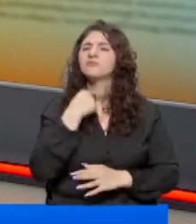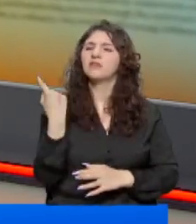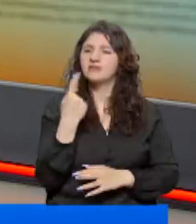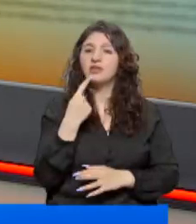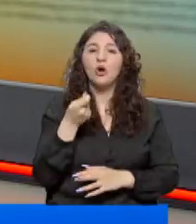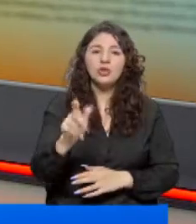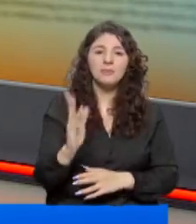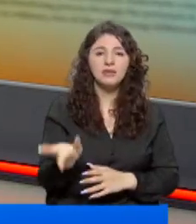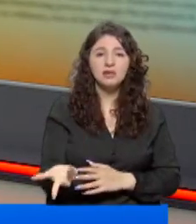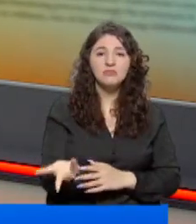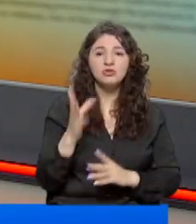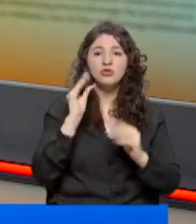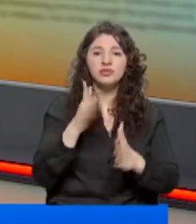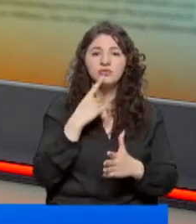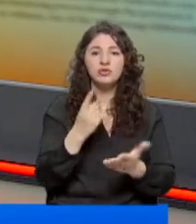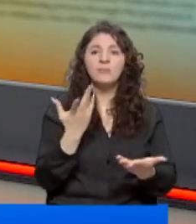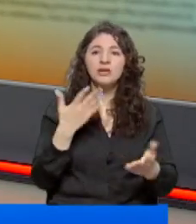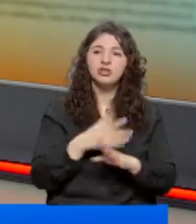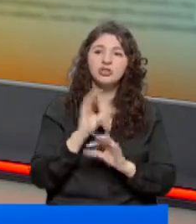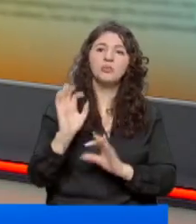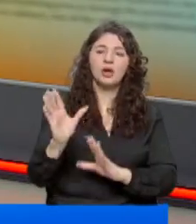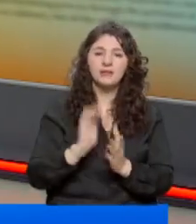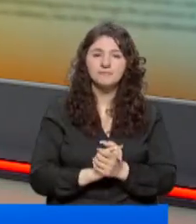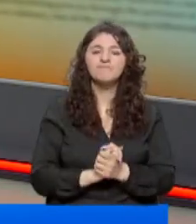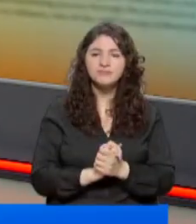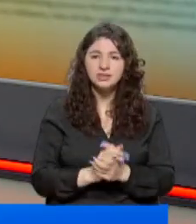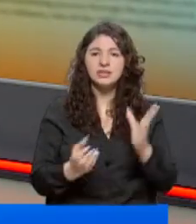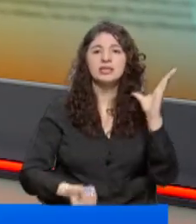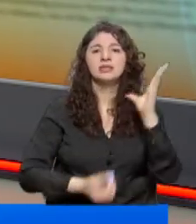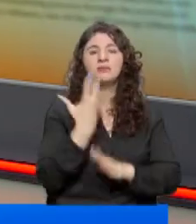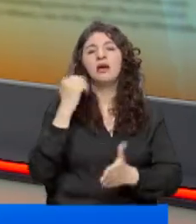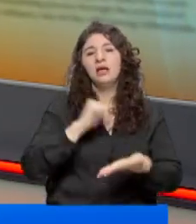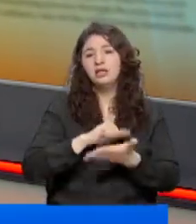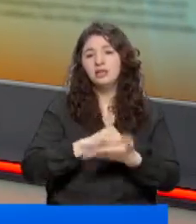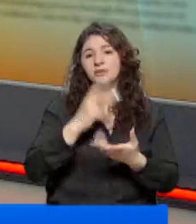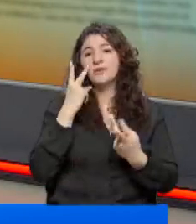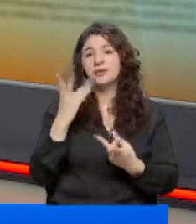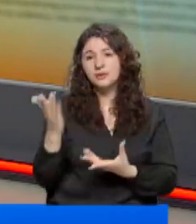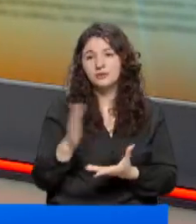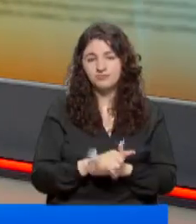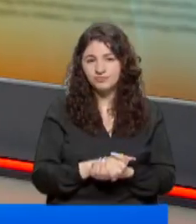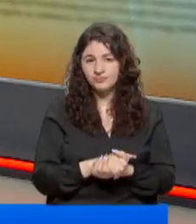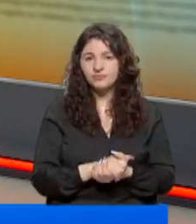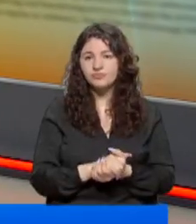hakları ödenmeli Bunu da çok sevdik ama maalesef gerçek bu şekildedir Sabah gazetesi bakalım